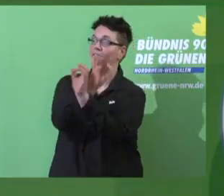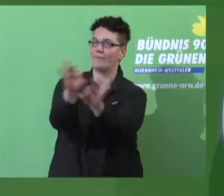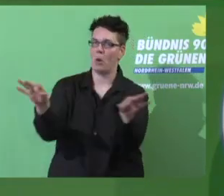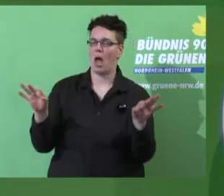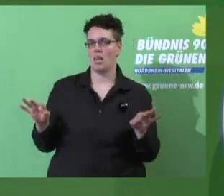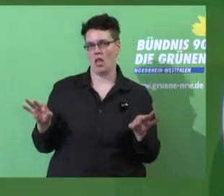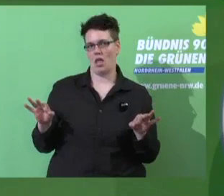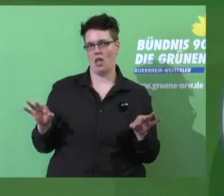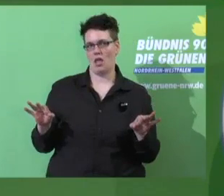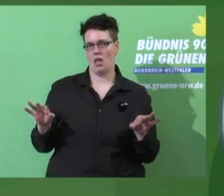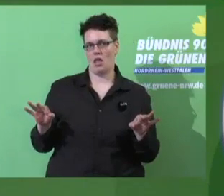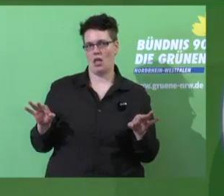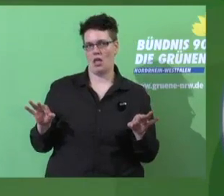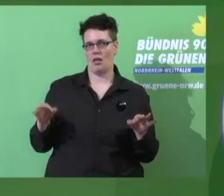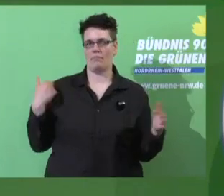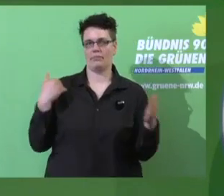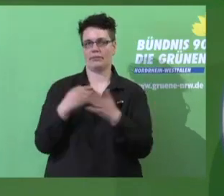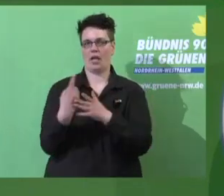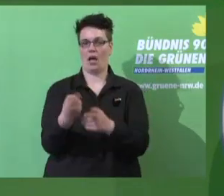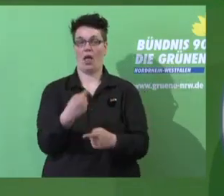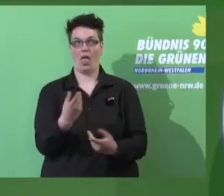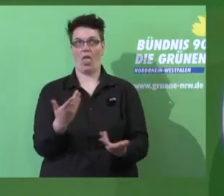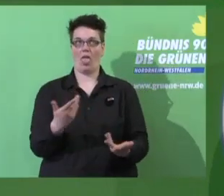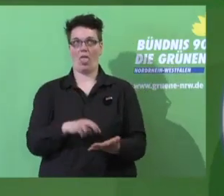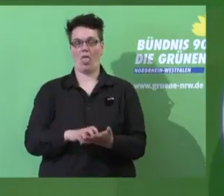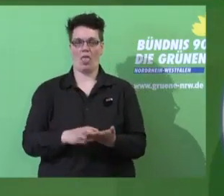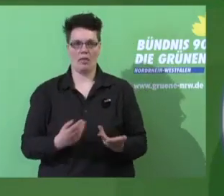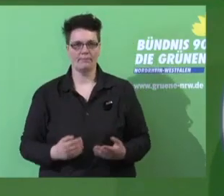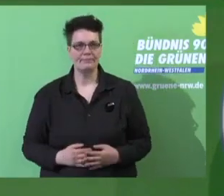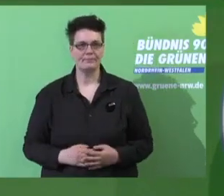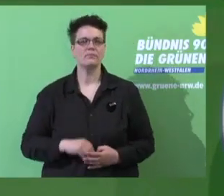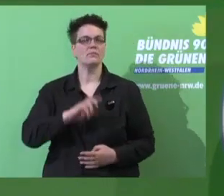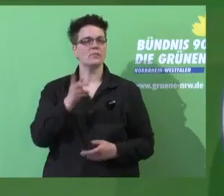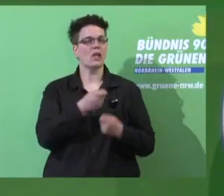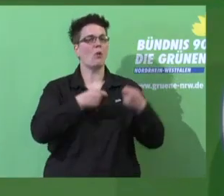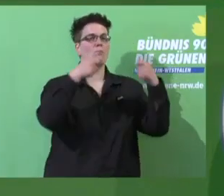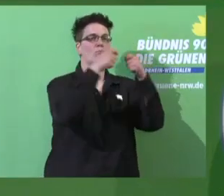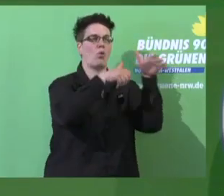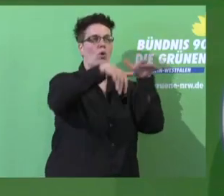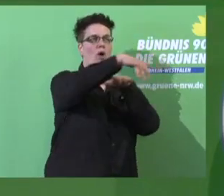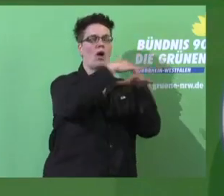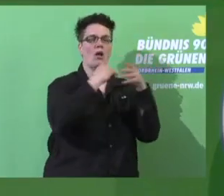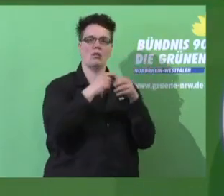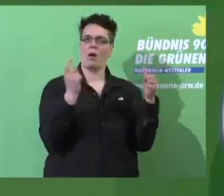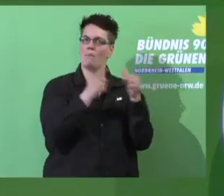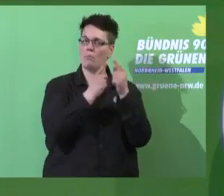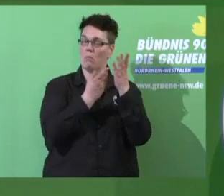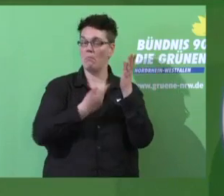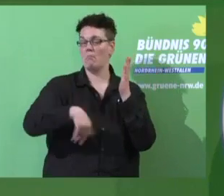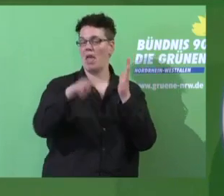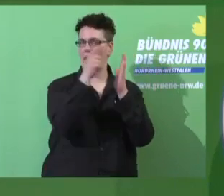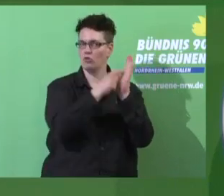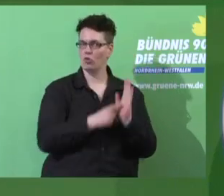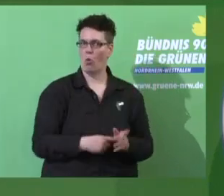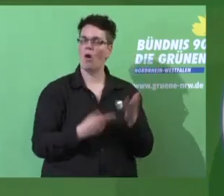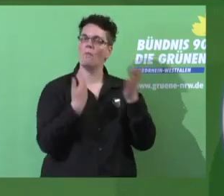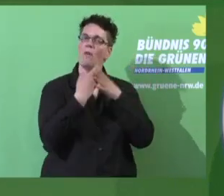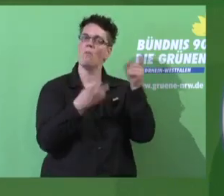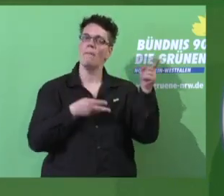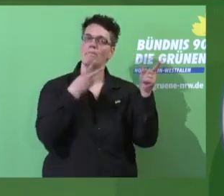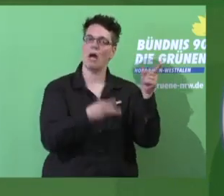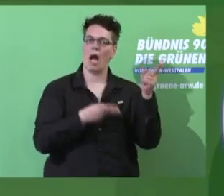Und auf Bundesebene gibt es noch eine ganze Reihe weiterer Dinge zu tun. Auf Bundesebene braucht man eine andere Bahnpolitik,